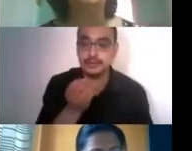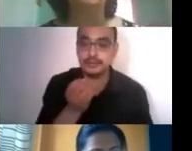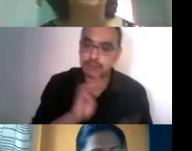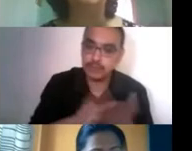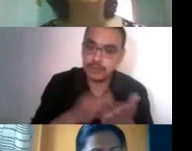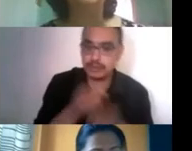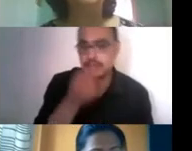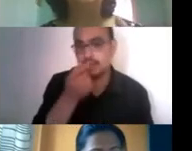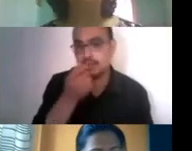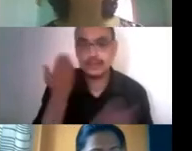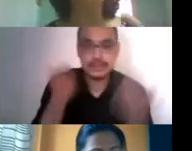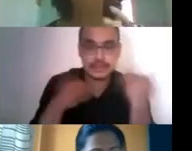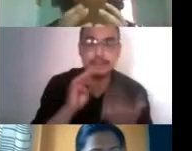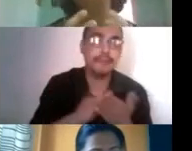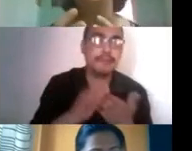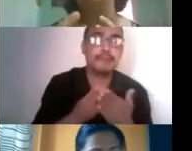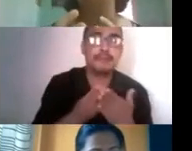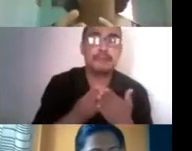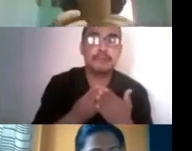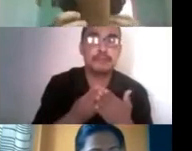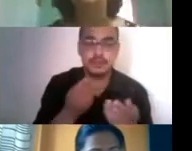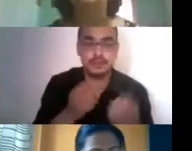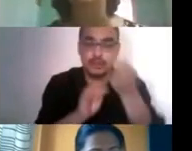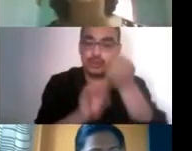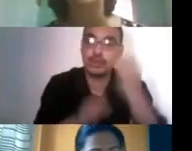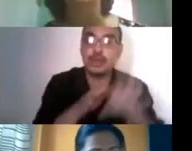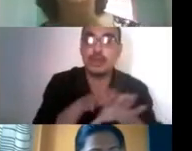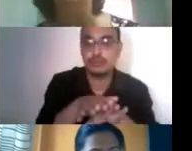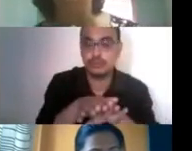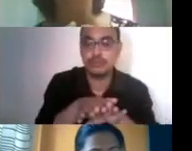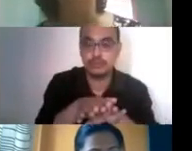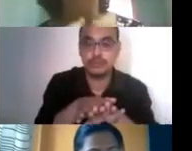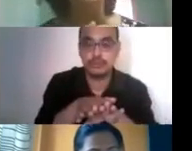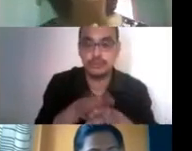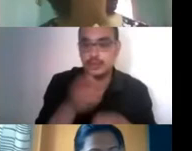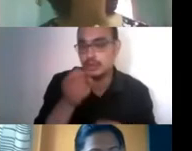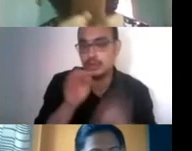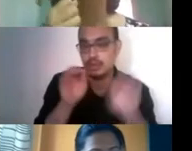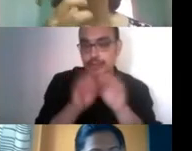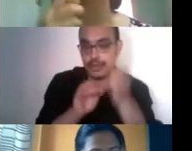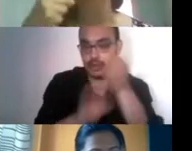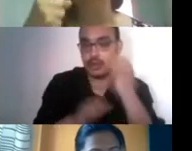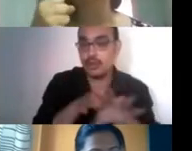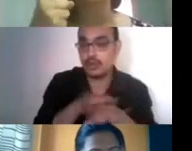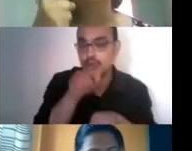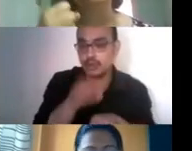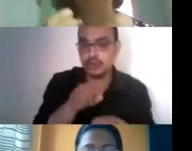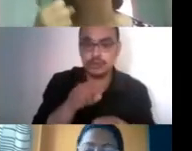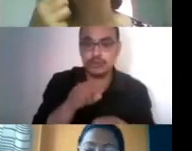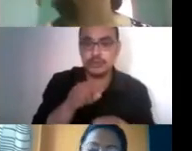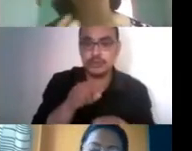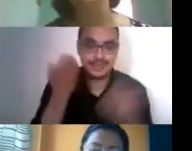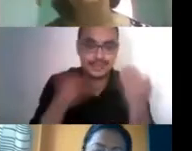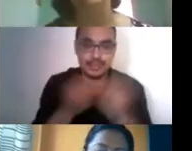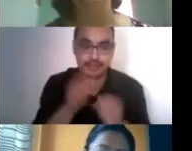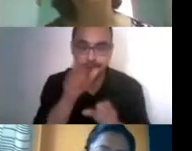हुन्छ भन्दाखेरि सबै रिसोर्सेसहरू, स्रोतहरू होइन, अर्थ सम्बन्धी स्रोतहरू, त्यो चाहिँ हिंसा गर्ने